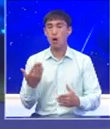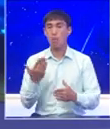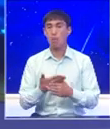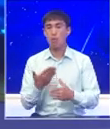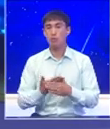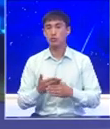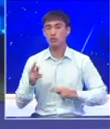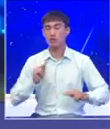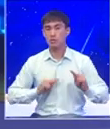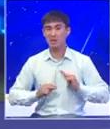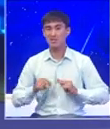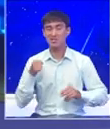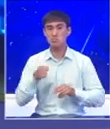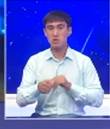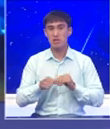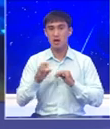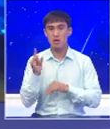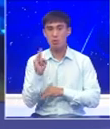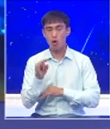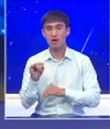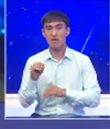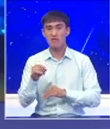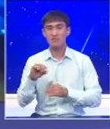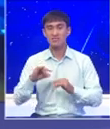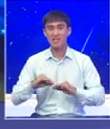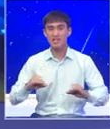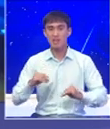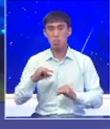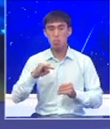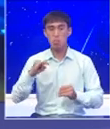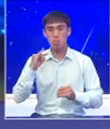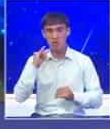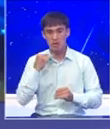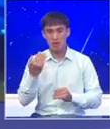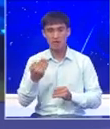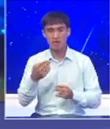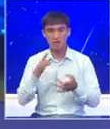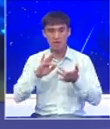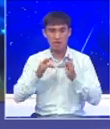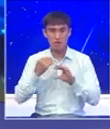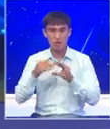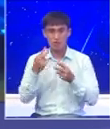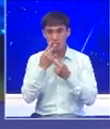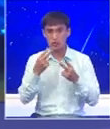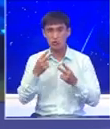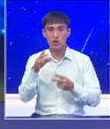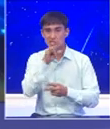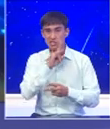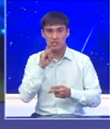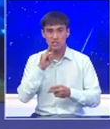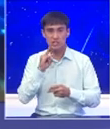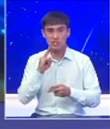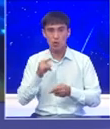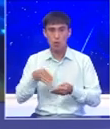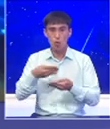Помощница воспитателя избила ребенка в садике Павлодара. Видео инцидента распространилось в социальных сетях. На нем видно, как женщина, укладывая ребенка